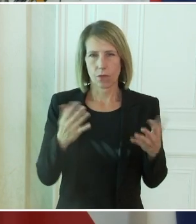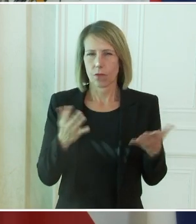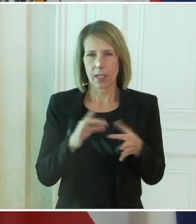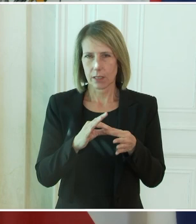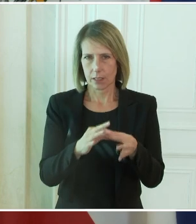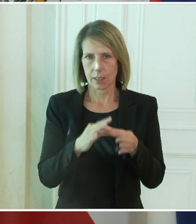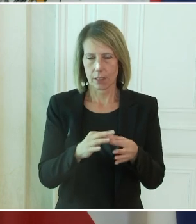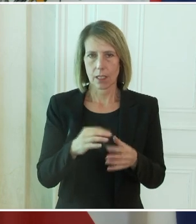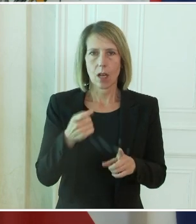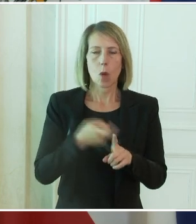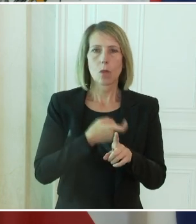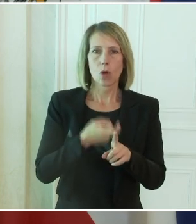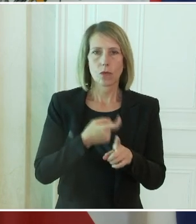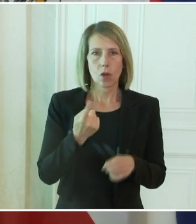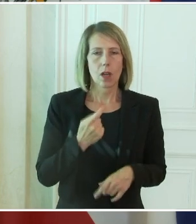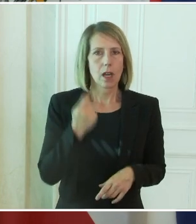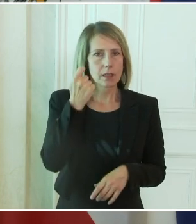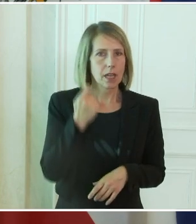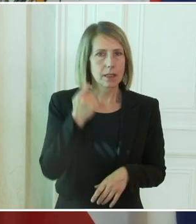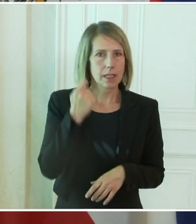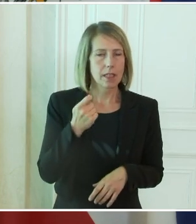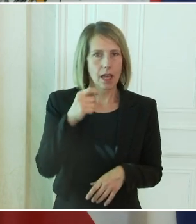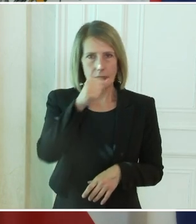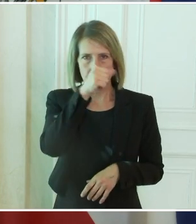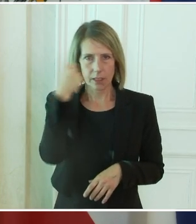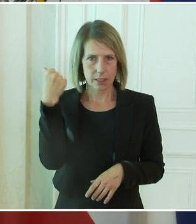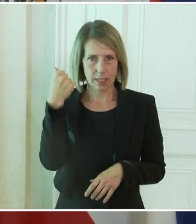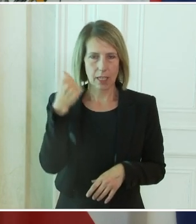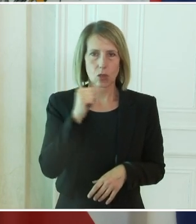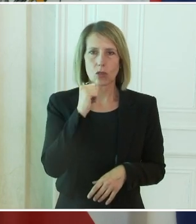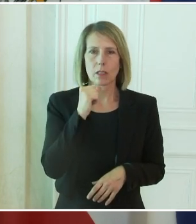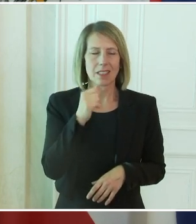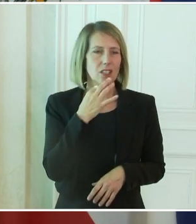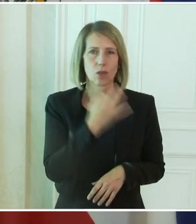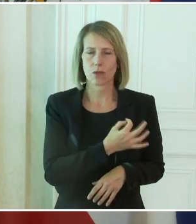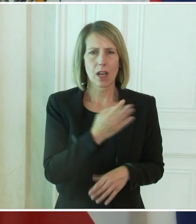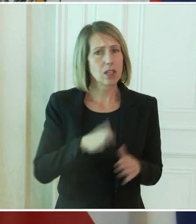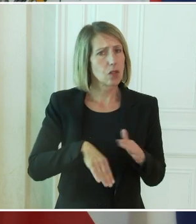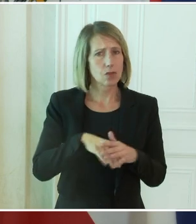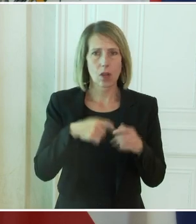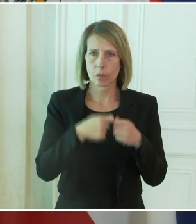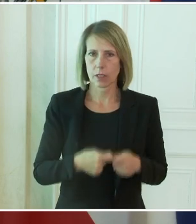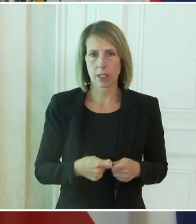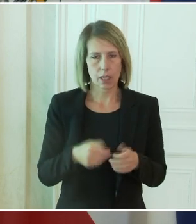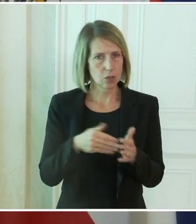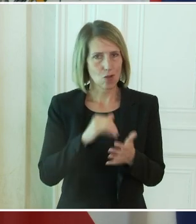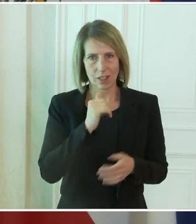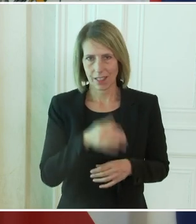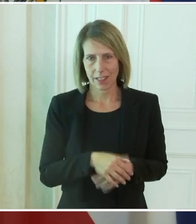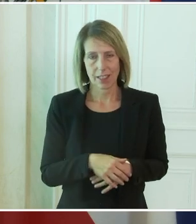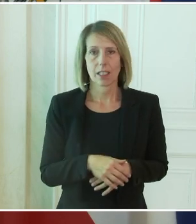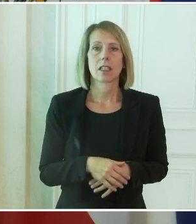die Prüfung des Kandidatenstatuses und noch nicht um die Frage der Vollmitgliedschaft. Wir alle wissen,